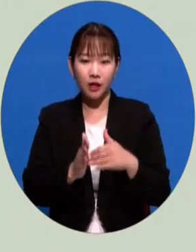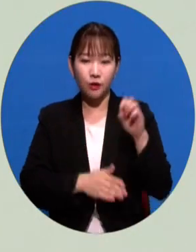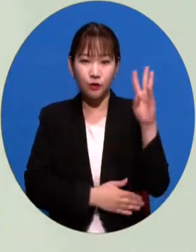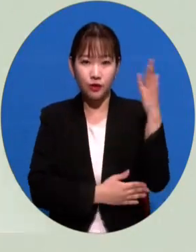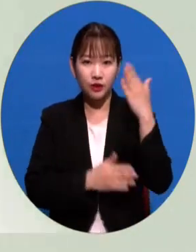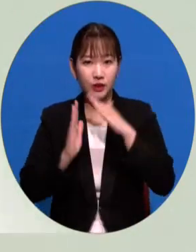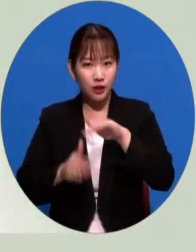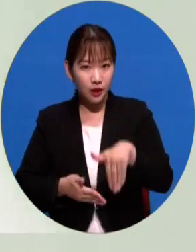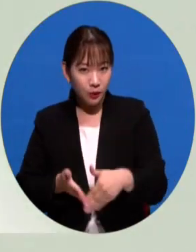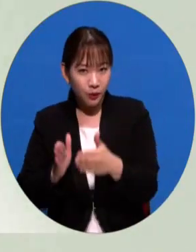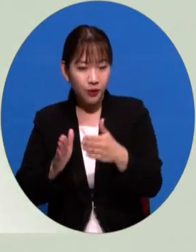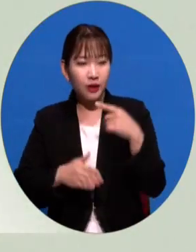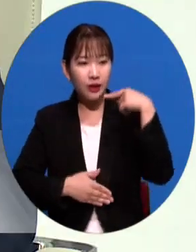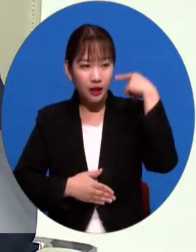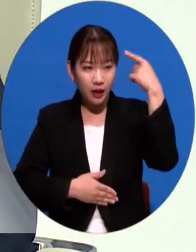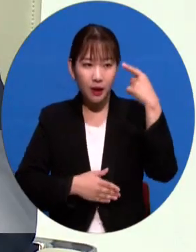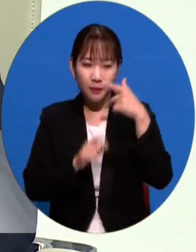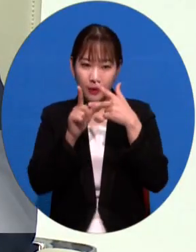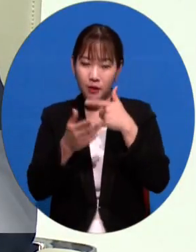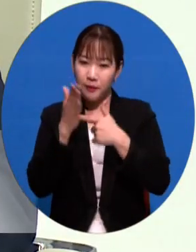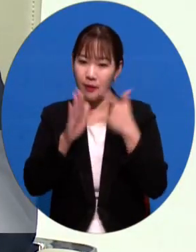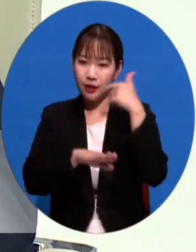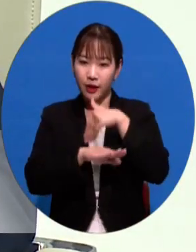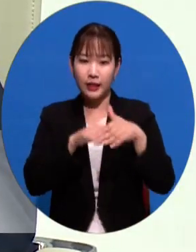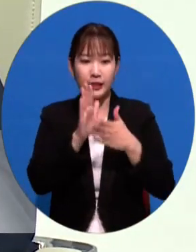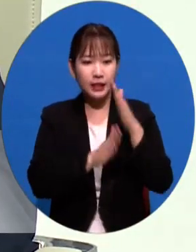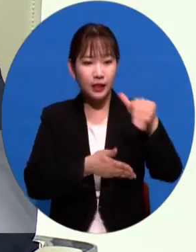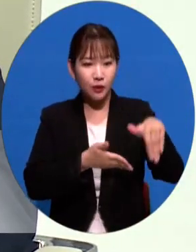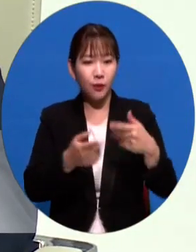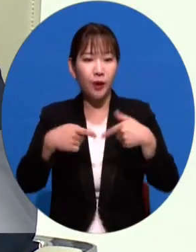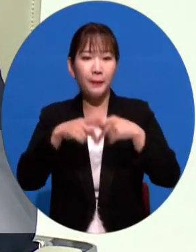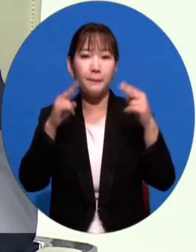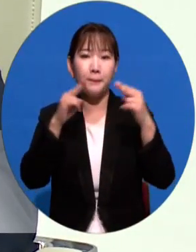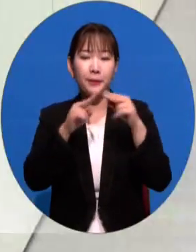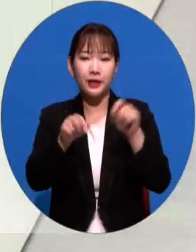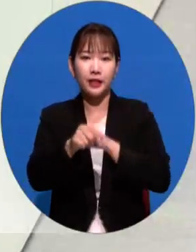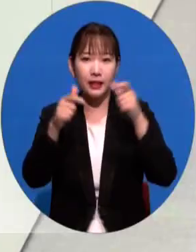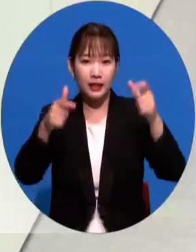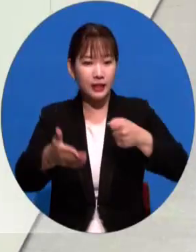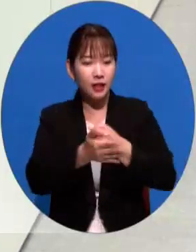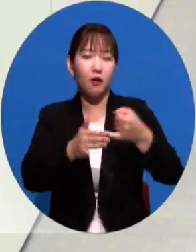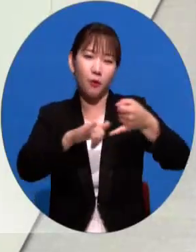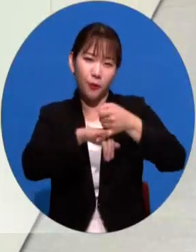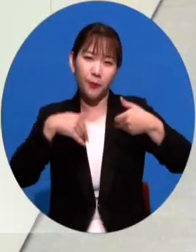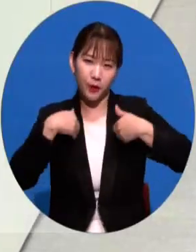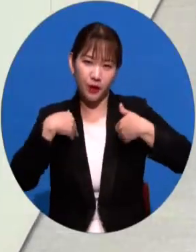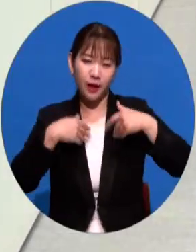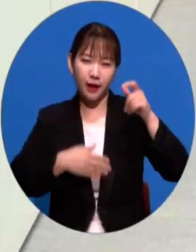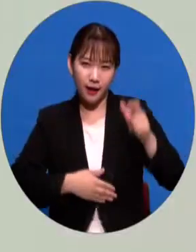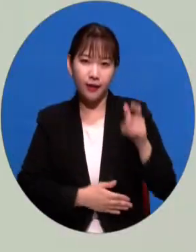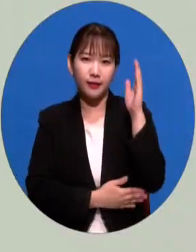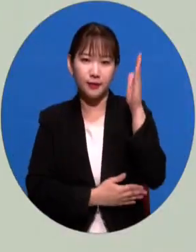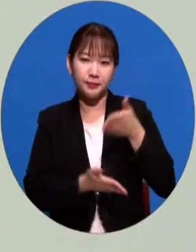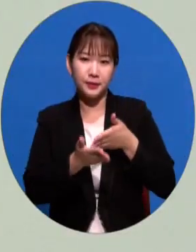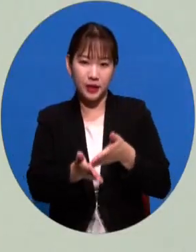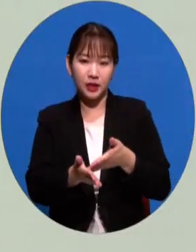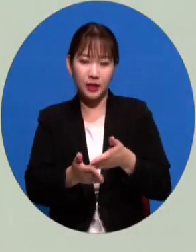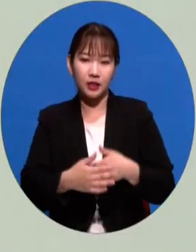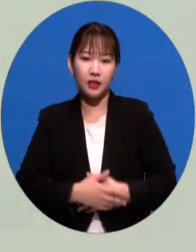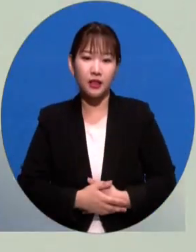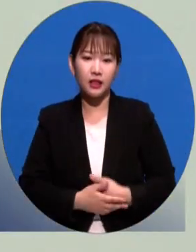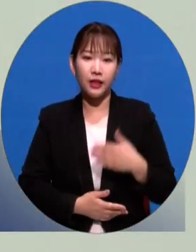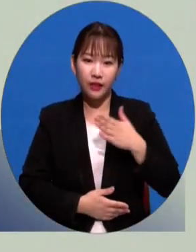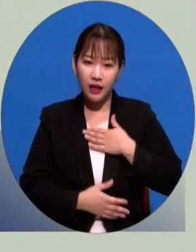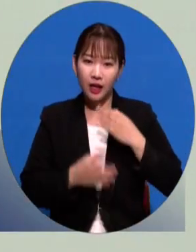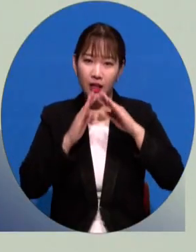광주시와 전남도는 다음 달 발표 예정인 시도 공동 반도체 특화단지 지정이 꼭 필요하다며 힘주어 강조했습니다. 저와